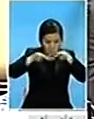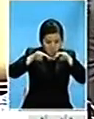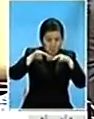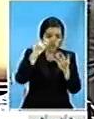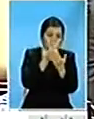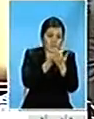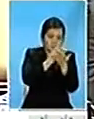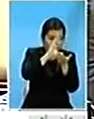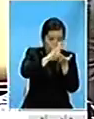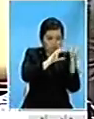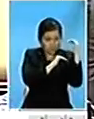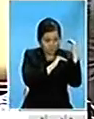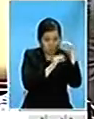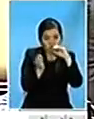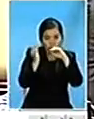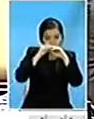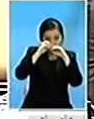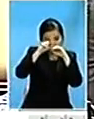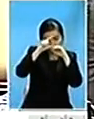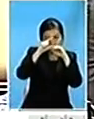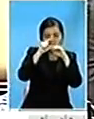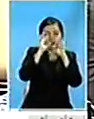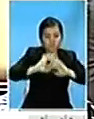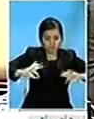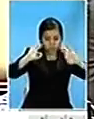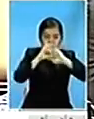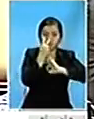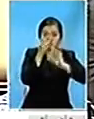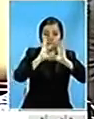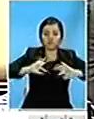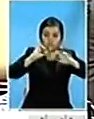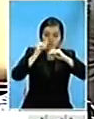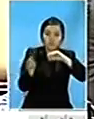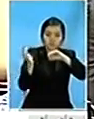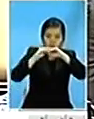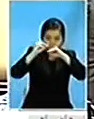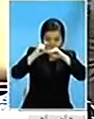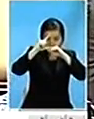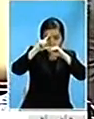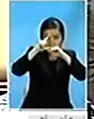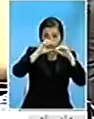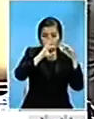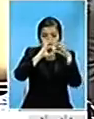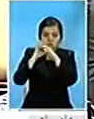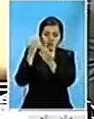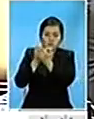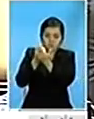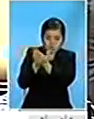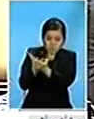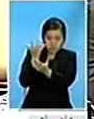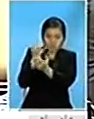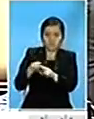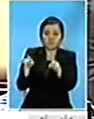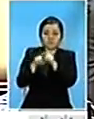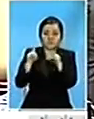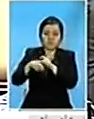ายจ่ายให้มีการเพิ่มขึ้นเฉพาะเท่าที่จำเป็นจึงเป็นผลลัพธ์ให้ยอดงบประมาณที่ท่านอดีตรัฐมนตรีว่าการกระ